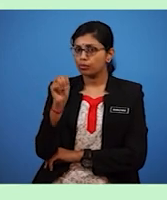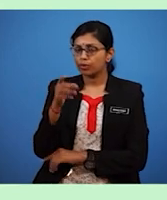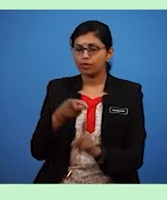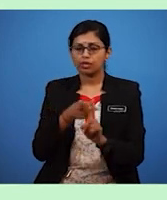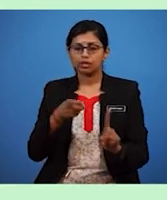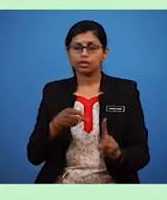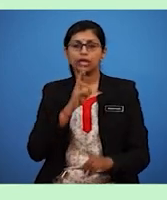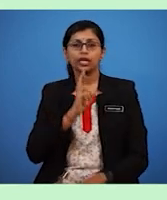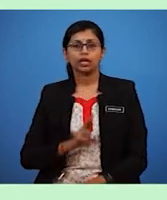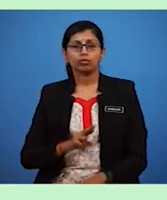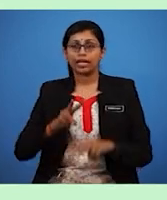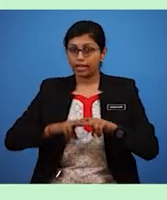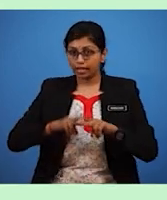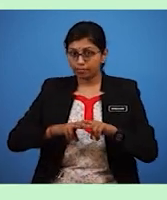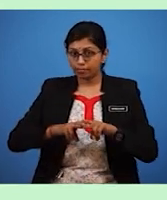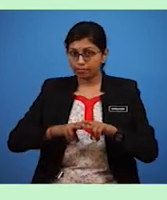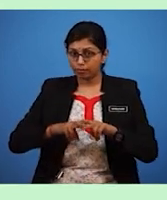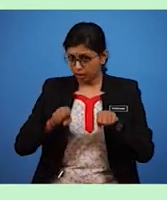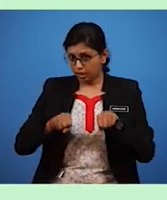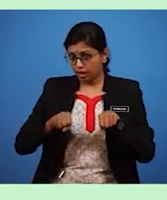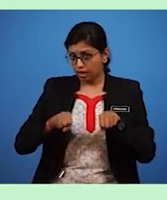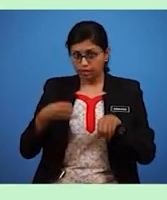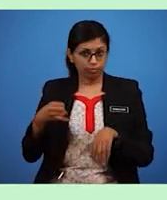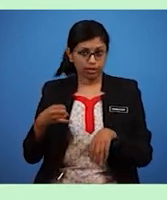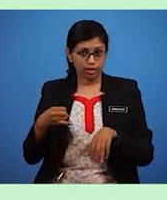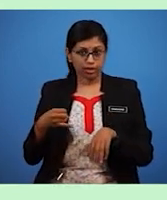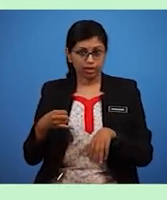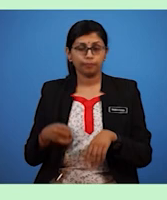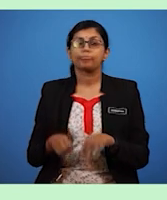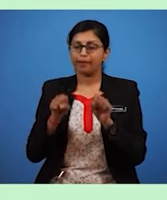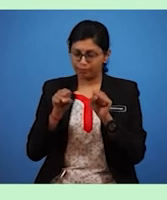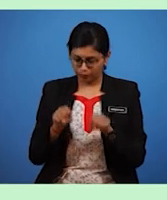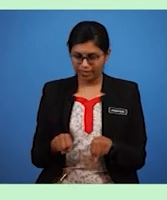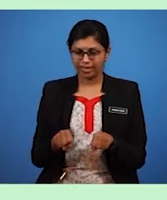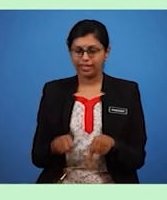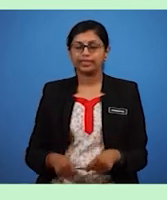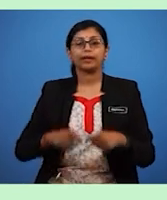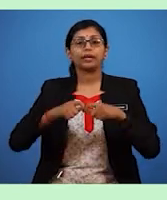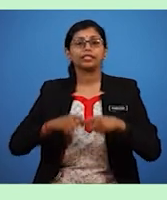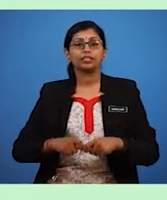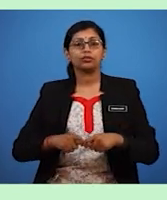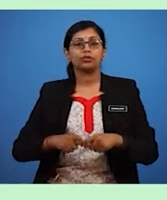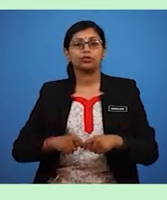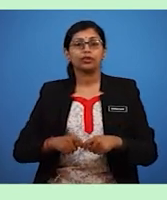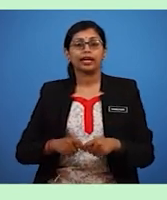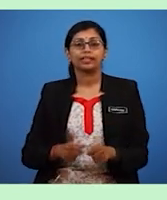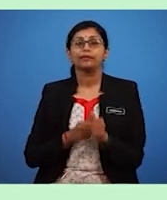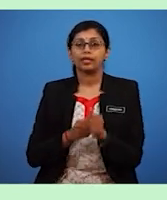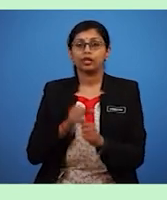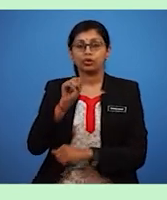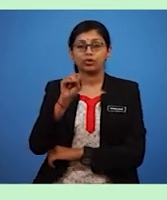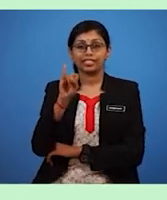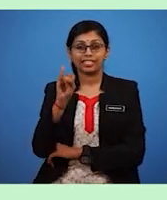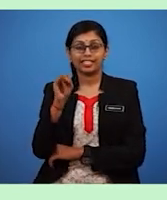garamnya? Ya, ini dapat ditentukan berdasarkan siri